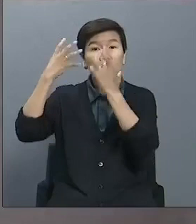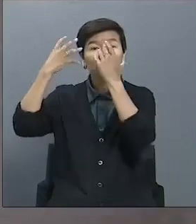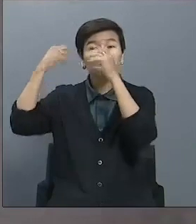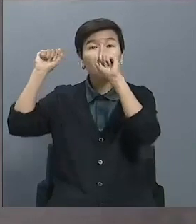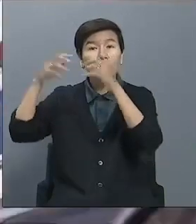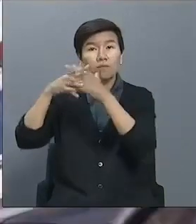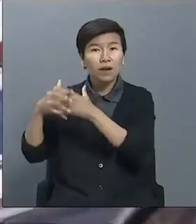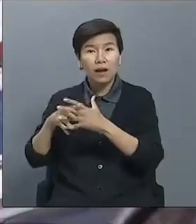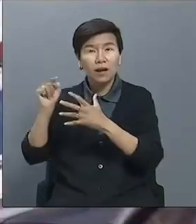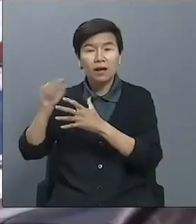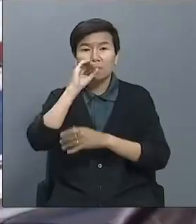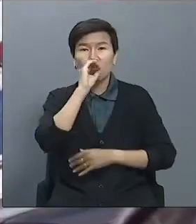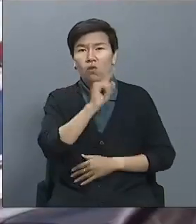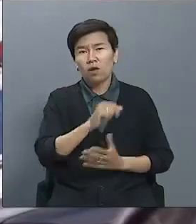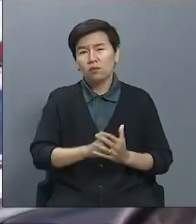คนทำให้สถานการณ์การระบาดยังคงเลวร้ายและผู้อำนวยการองค์การอนามัยโลกถึงกับระบุว่าเป็นเหตุการณ์ที่น่าเศร้าสลดครับส่วนหน้าดูนั้นพร้อมผู้นำสาระบริการ.